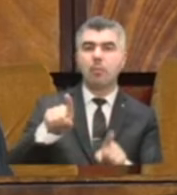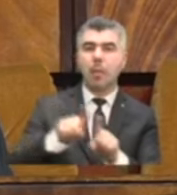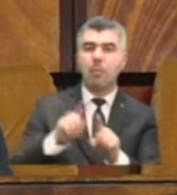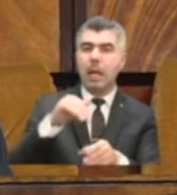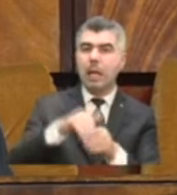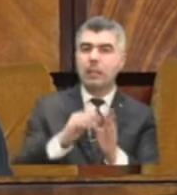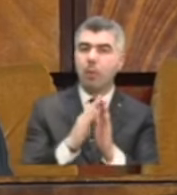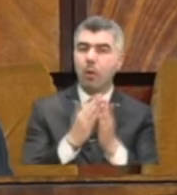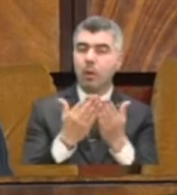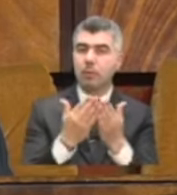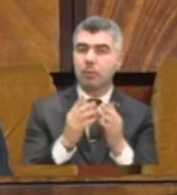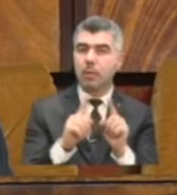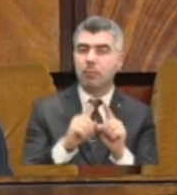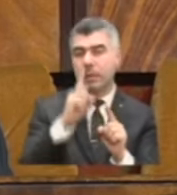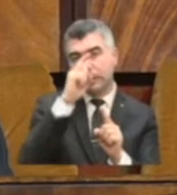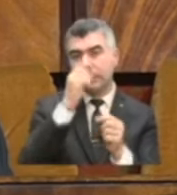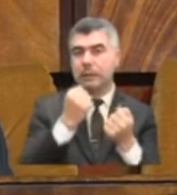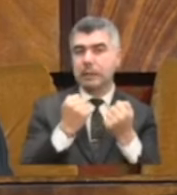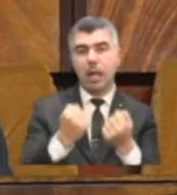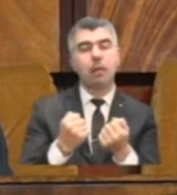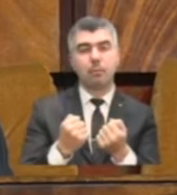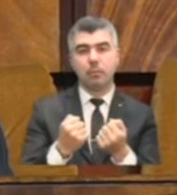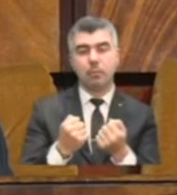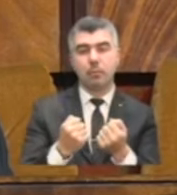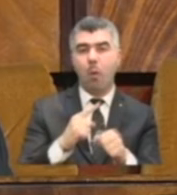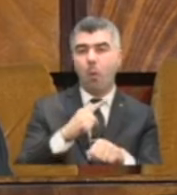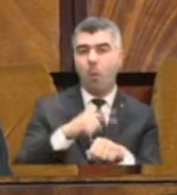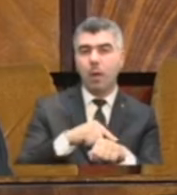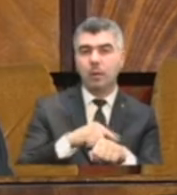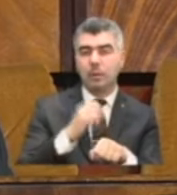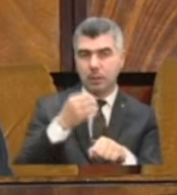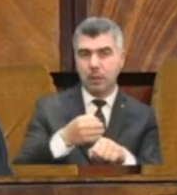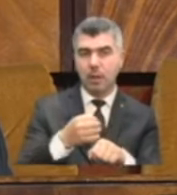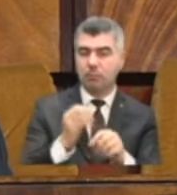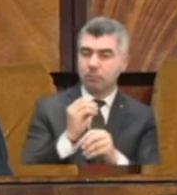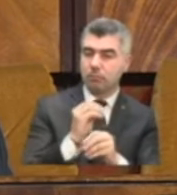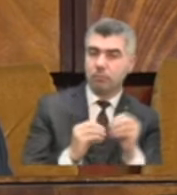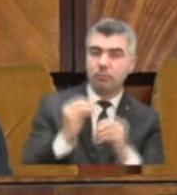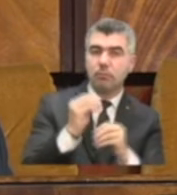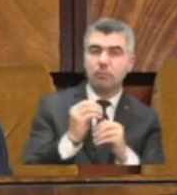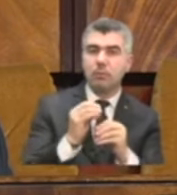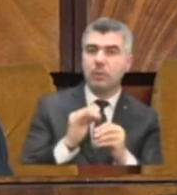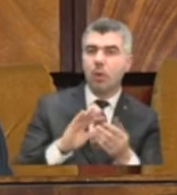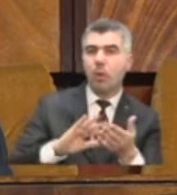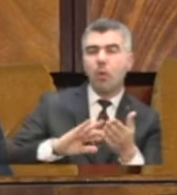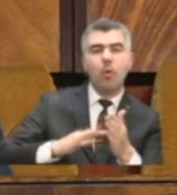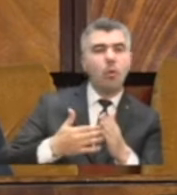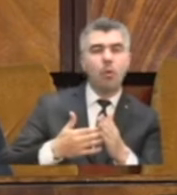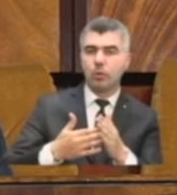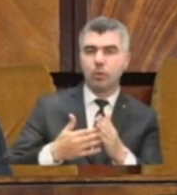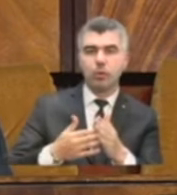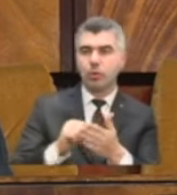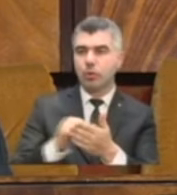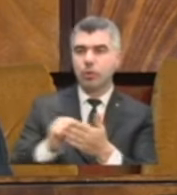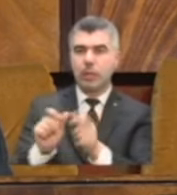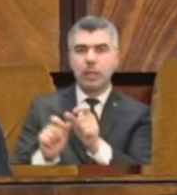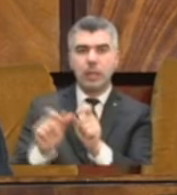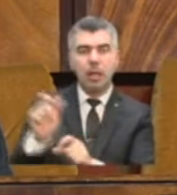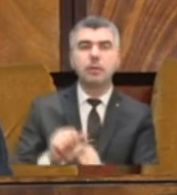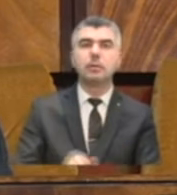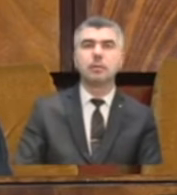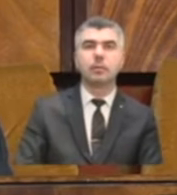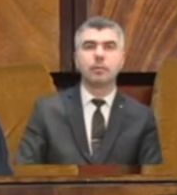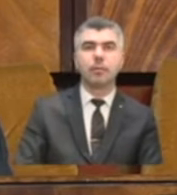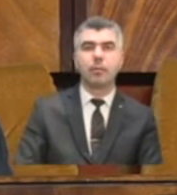مزحفا وجائرا، لا سيما انه جاء في واحد التوقيت اللي كيتسم بالغلاء الفاحش والمستمر لجل المواد الأساسية.